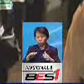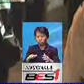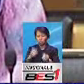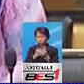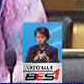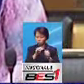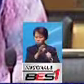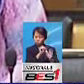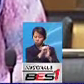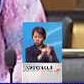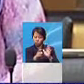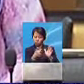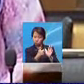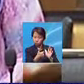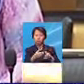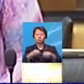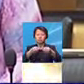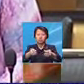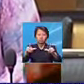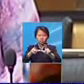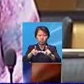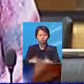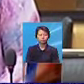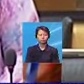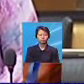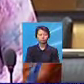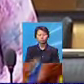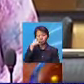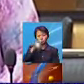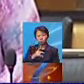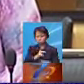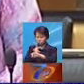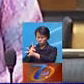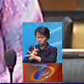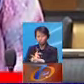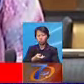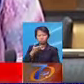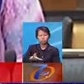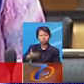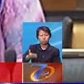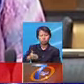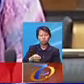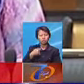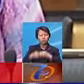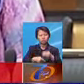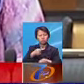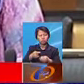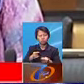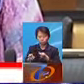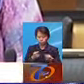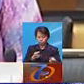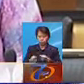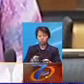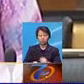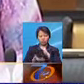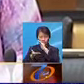memenuhi syarat. KSU ini ditubuhkan adalah untuk mengawal selia perkara-perkara berhubung dengan pengendalian